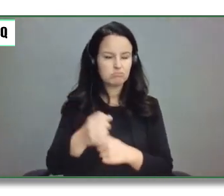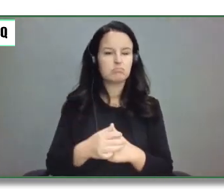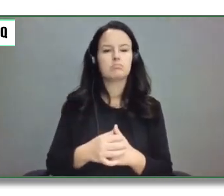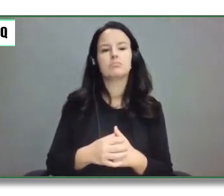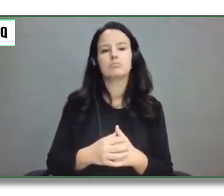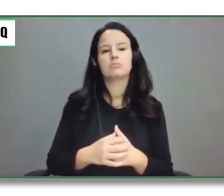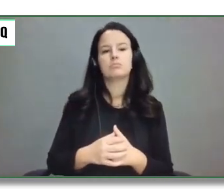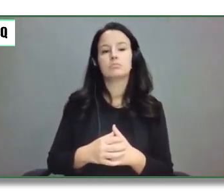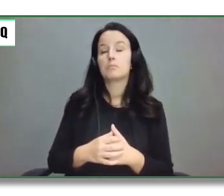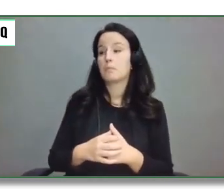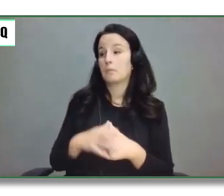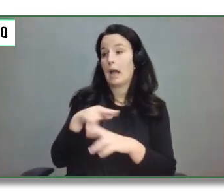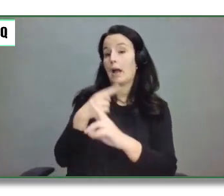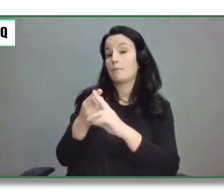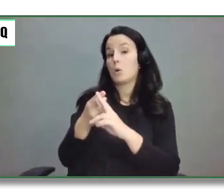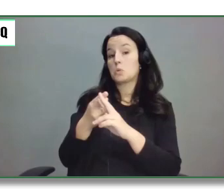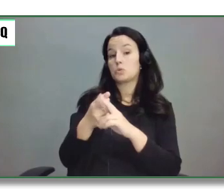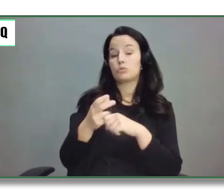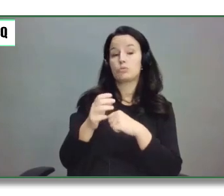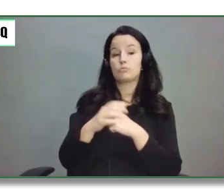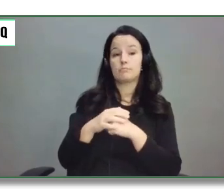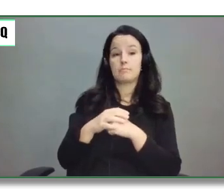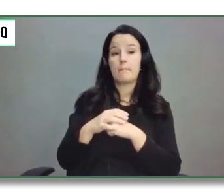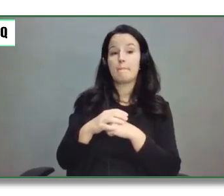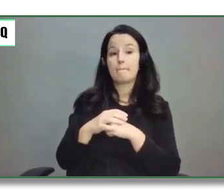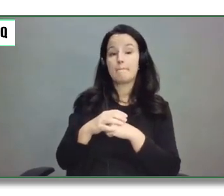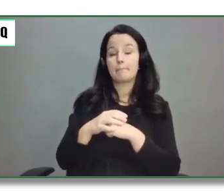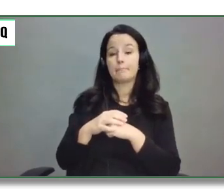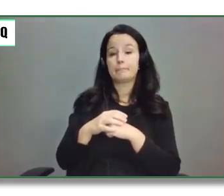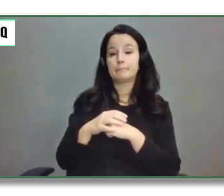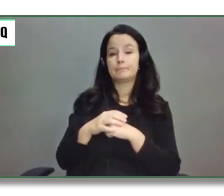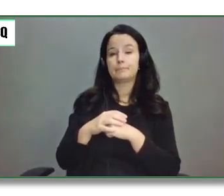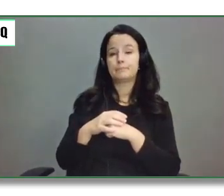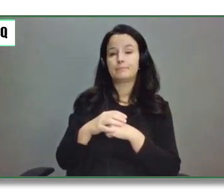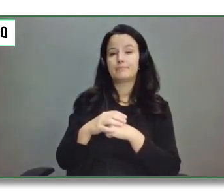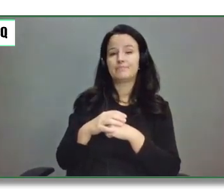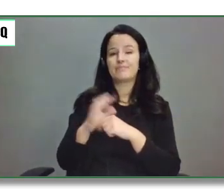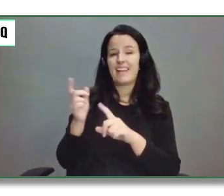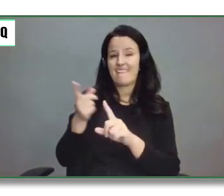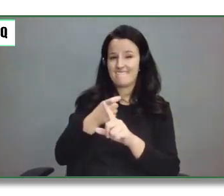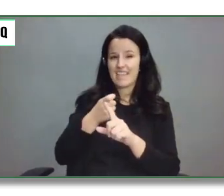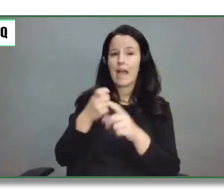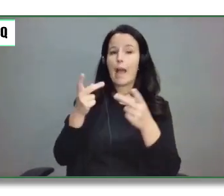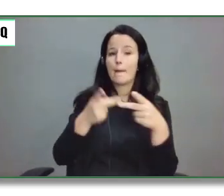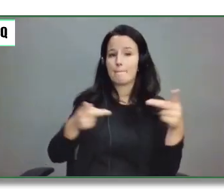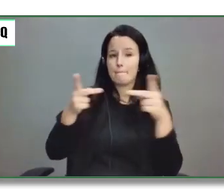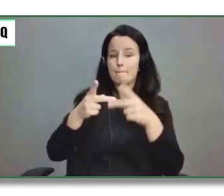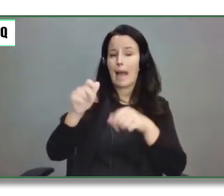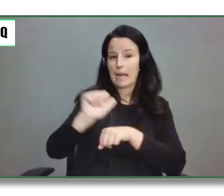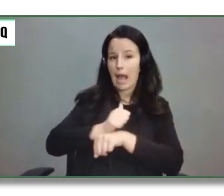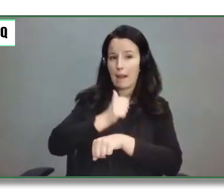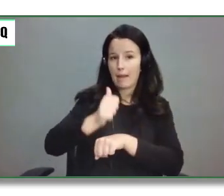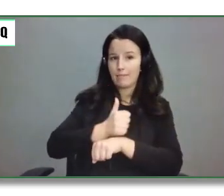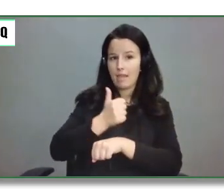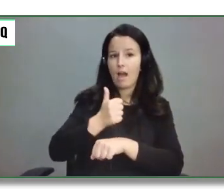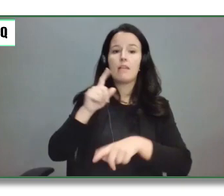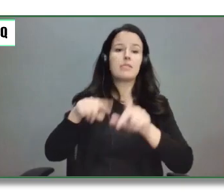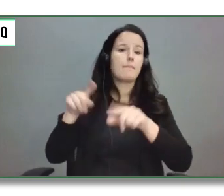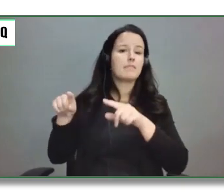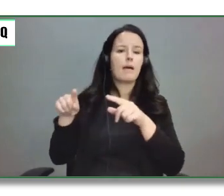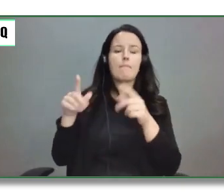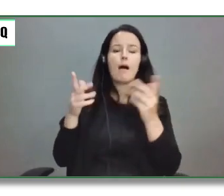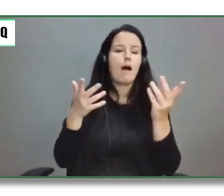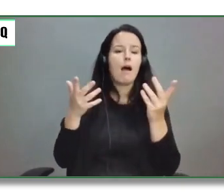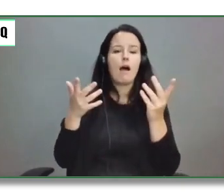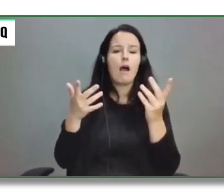On peut y avoir accès par Parc Alberta, dans différents parcs comme celui